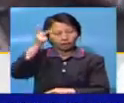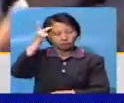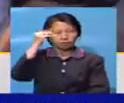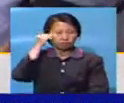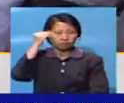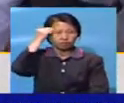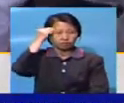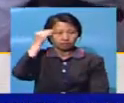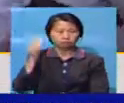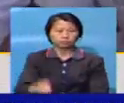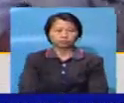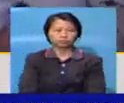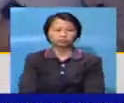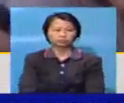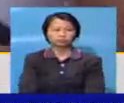matang.